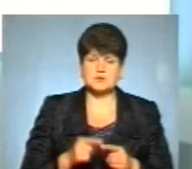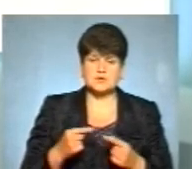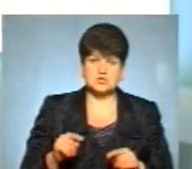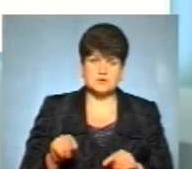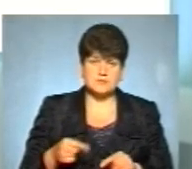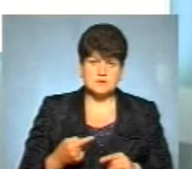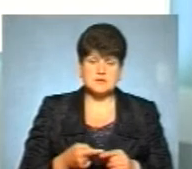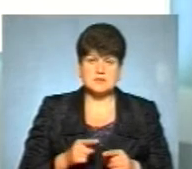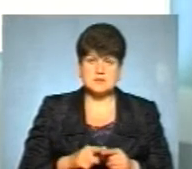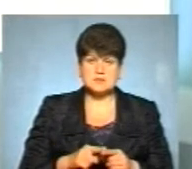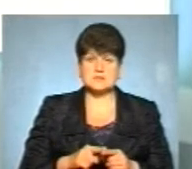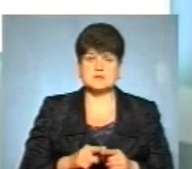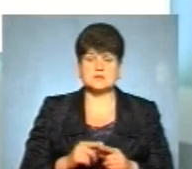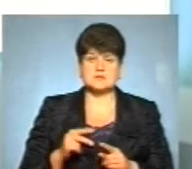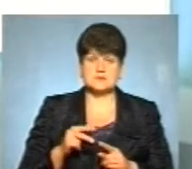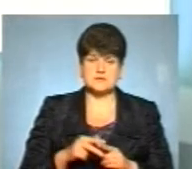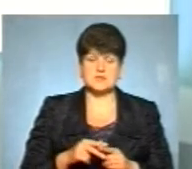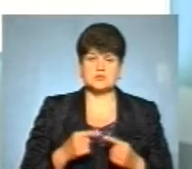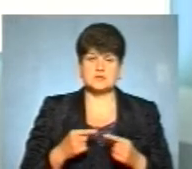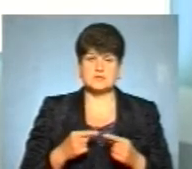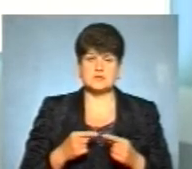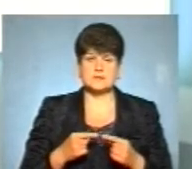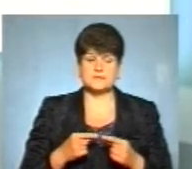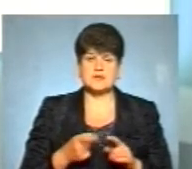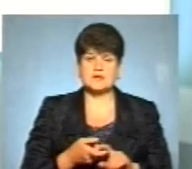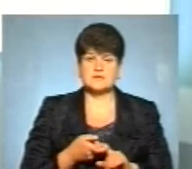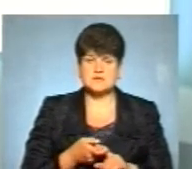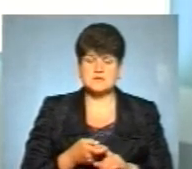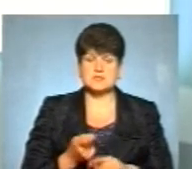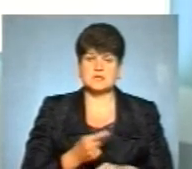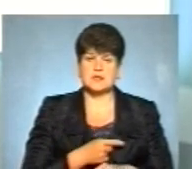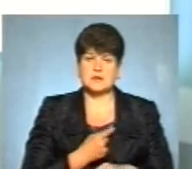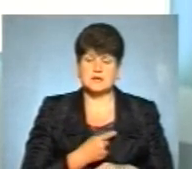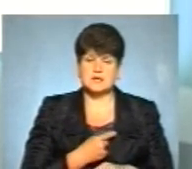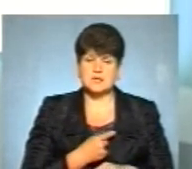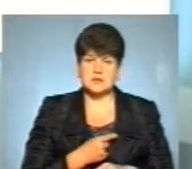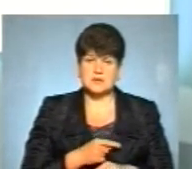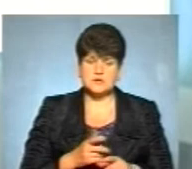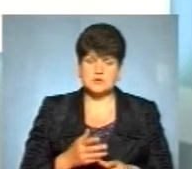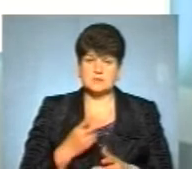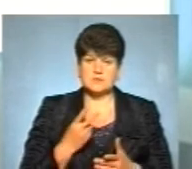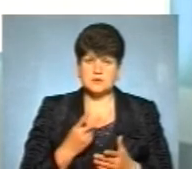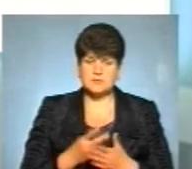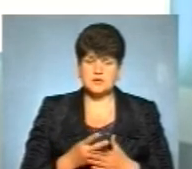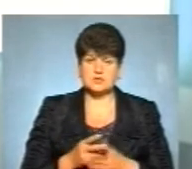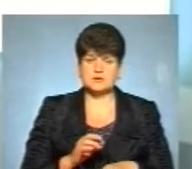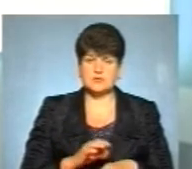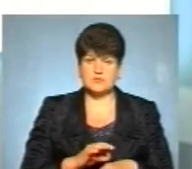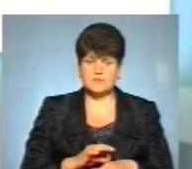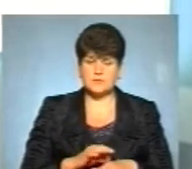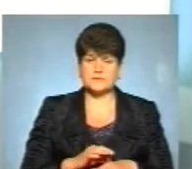це є завантаженість інфекційних ліжок, які передбачені для лікування інфекційних хворих з